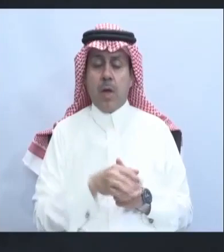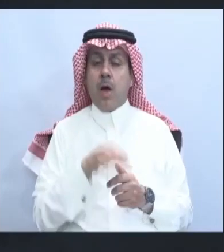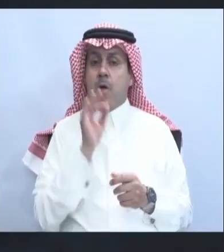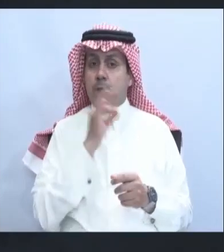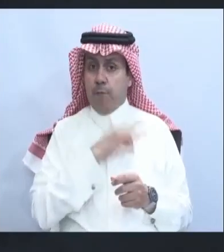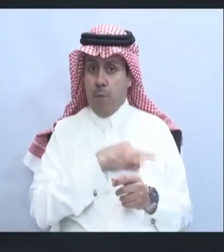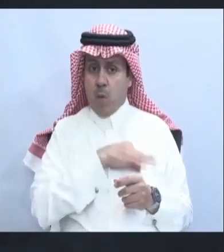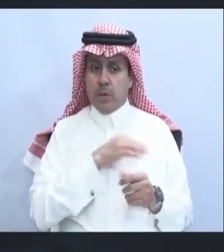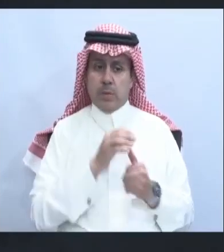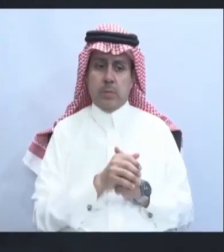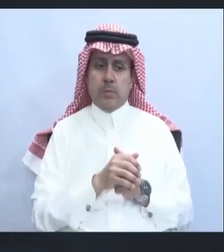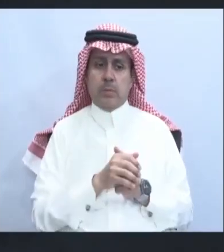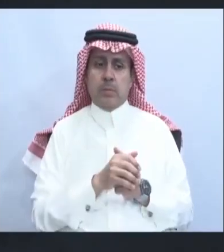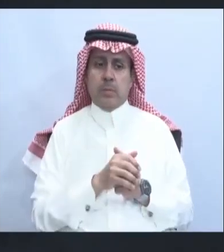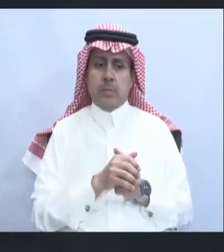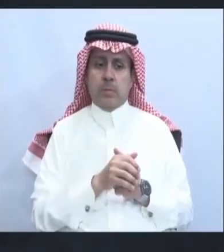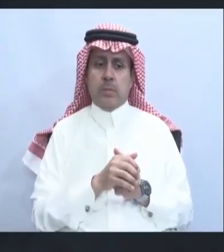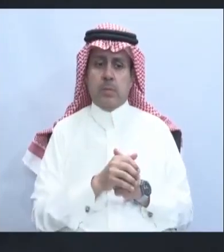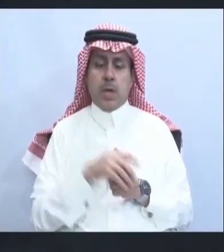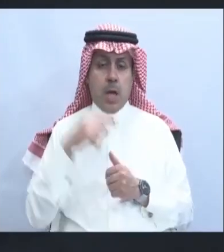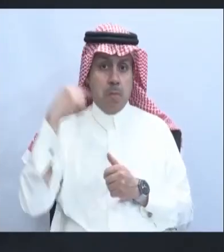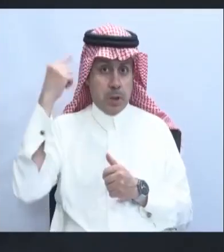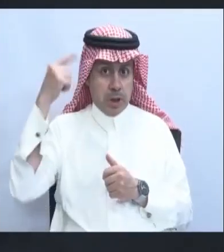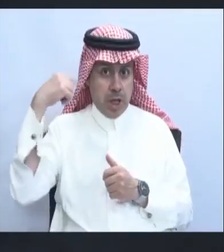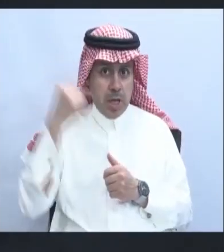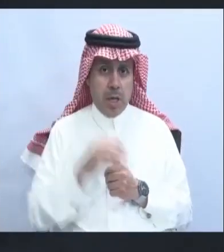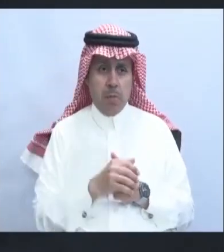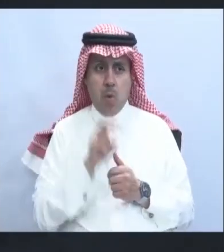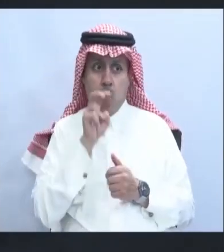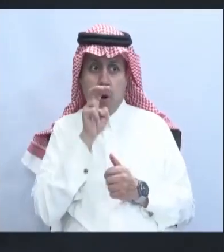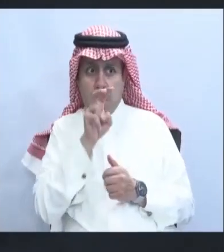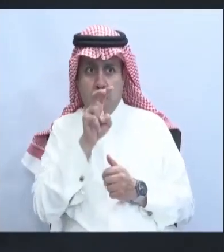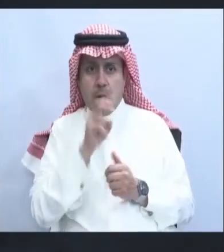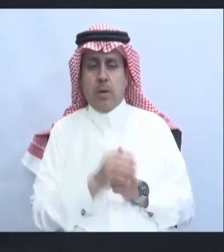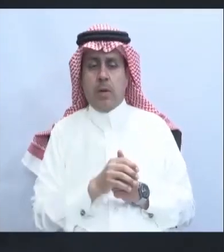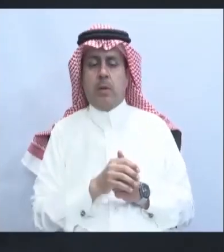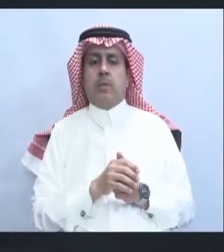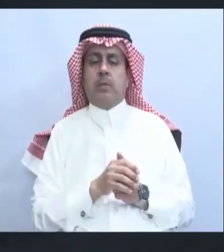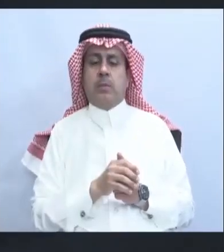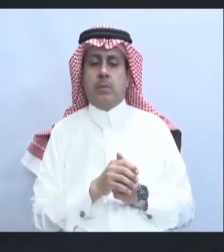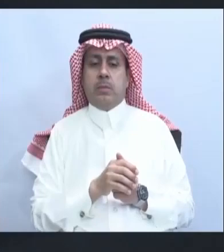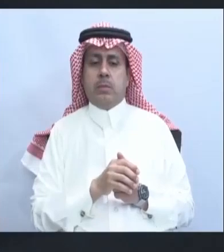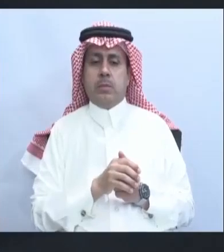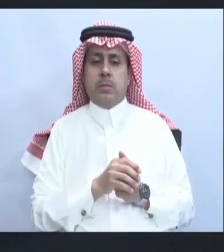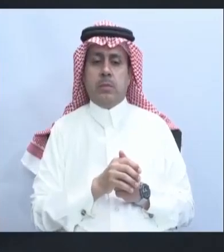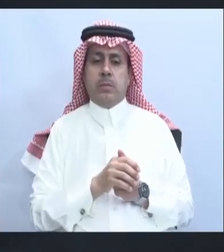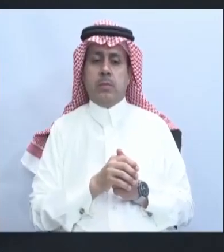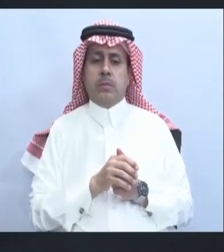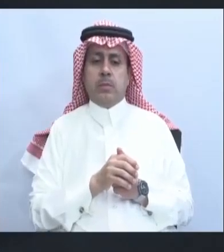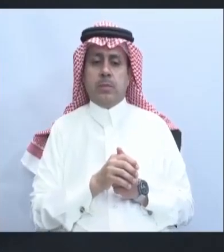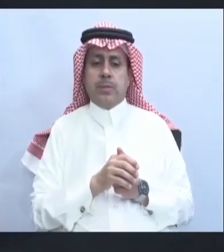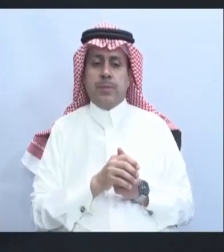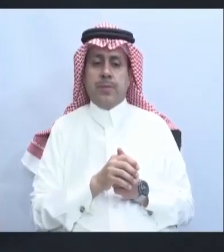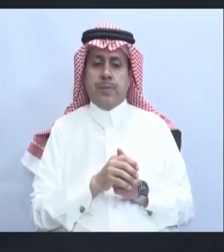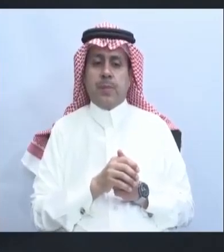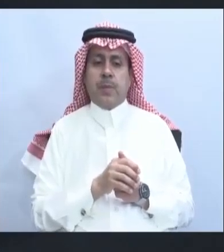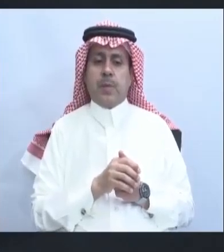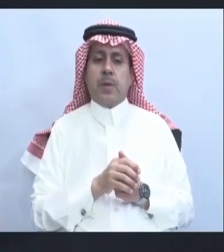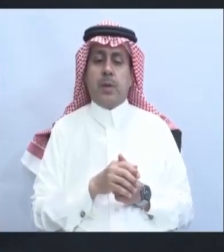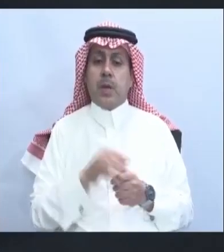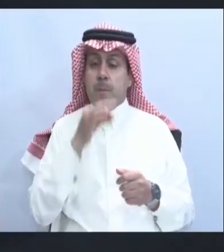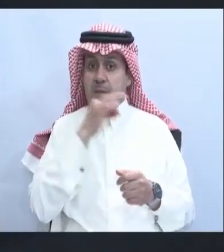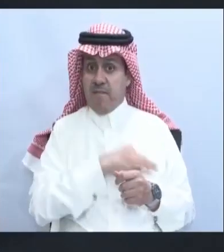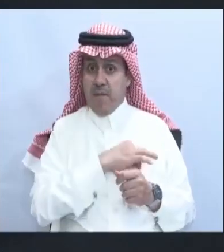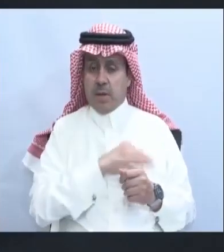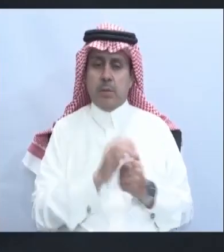وهو امر لابد منه من التامل والنظر حتى يقف المرء منا على هذه الحكم التي من اجلها